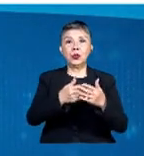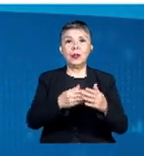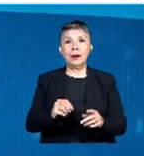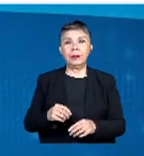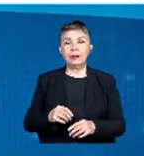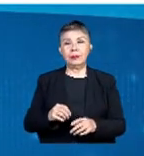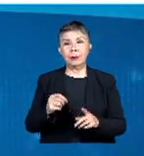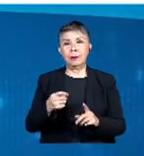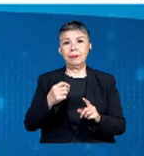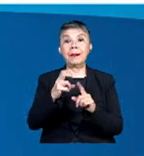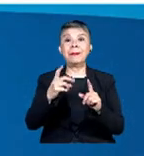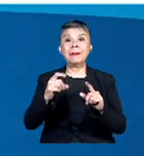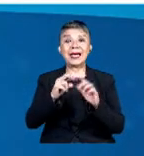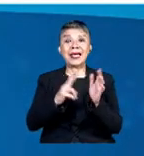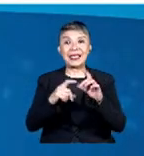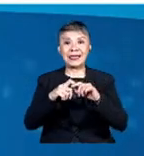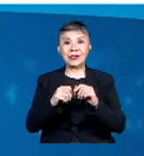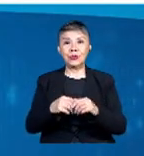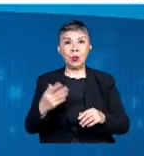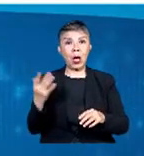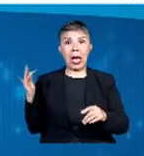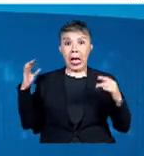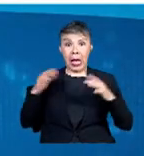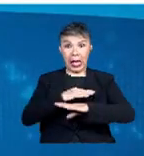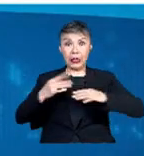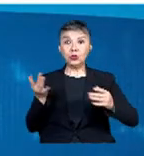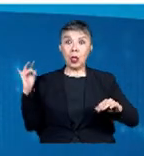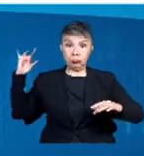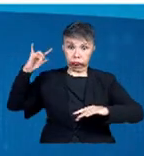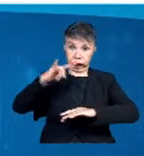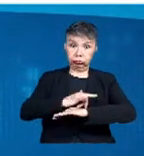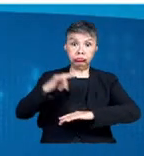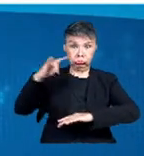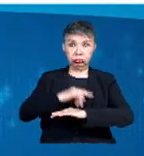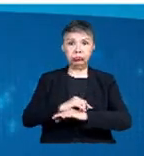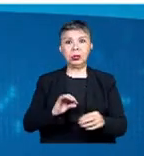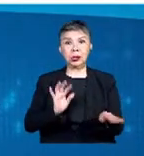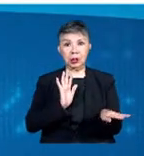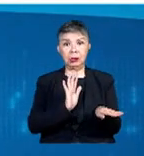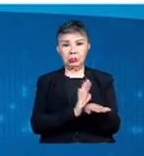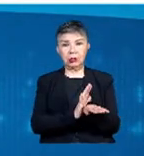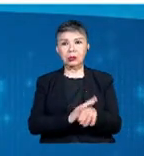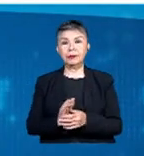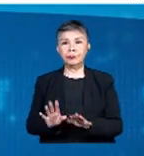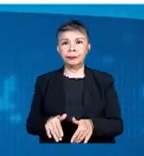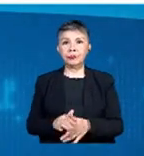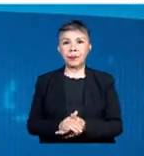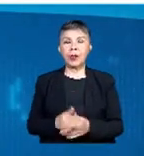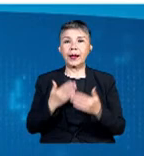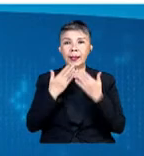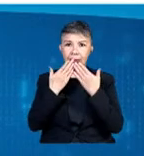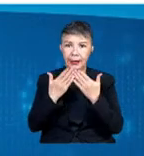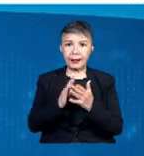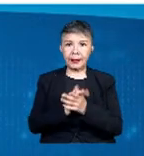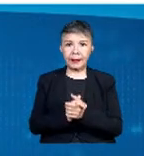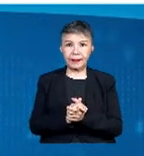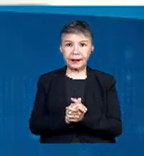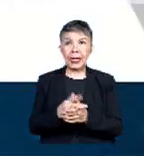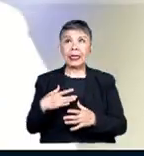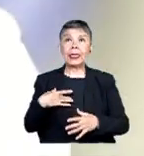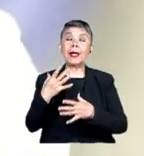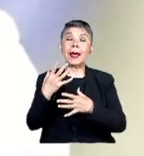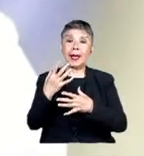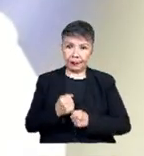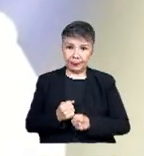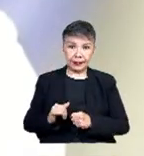sudah menghitung hari, bahkan besok atlet juga sudah sampai di sana ya? Ya, terima kasih. Tentu menjadi harapan